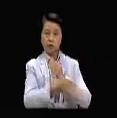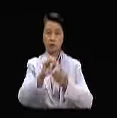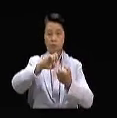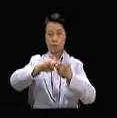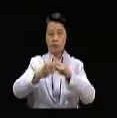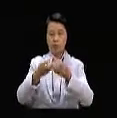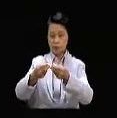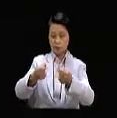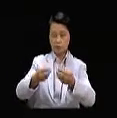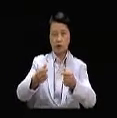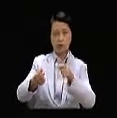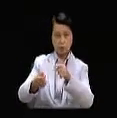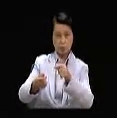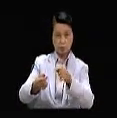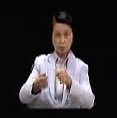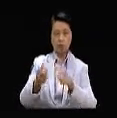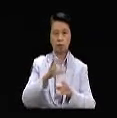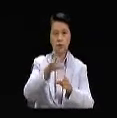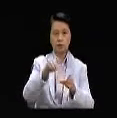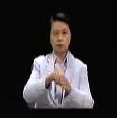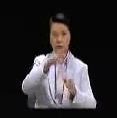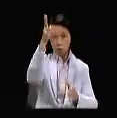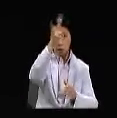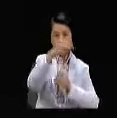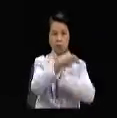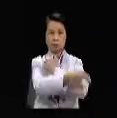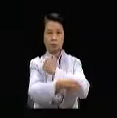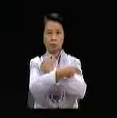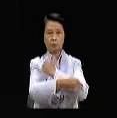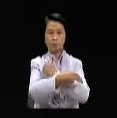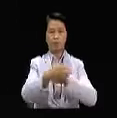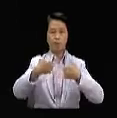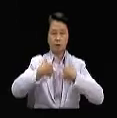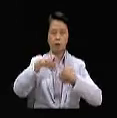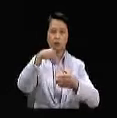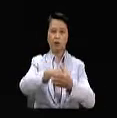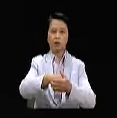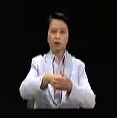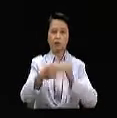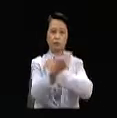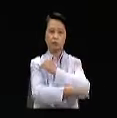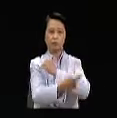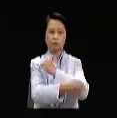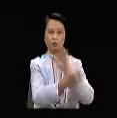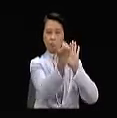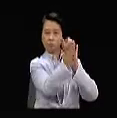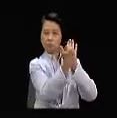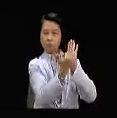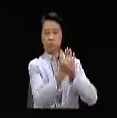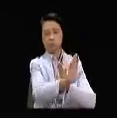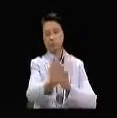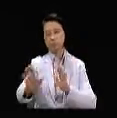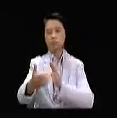Tanah ini merupakan isu yang melibatkan kerajaan Negeri ianya berada di dalam stylist ataupun senarai Negeri